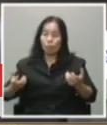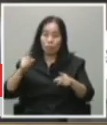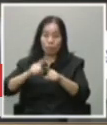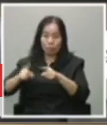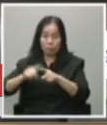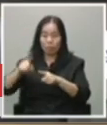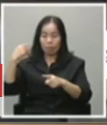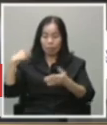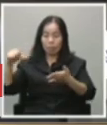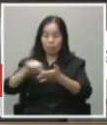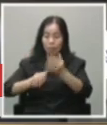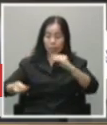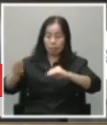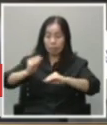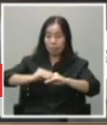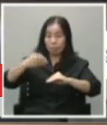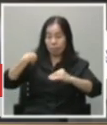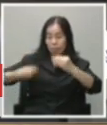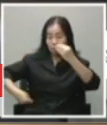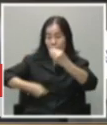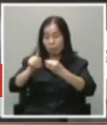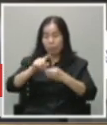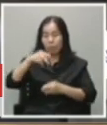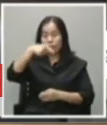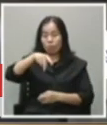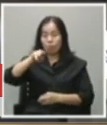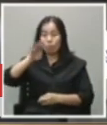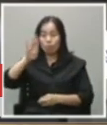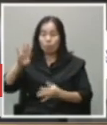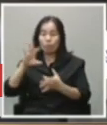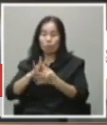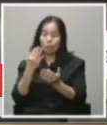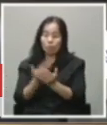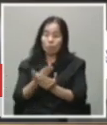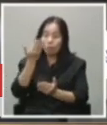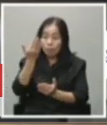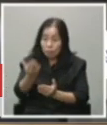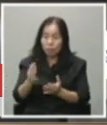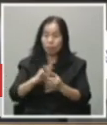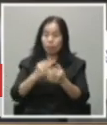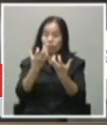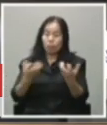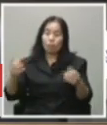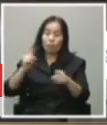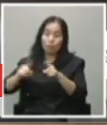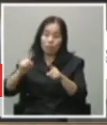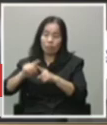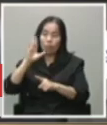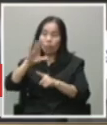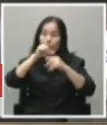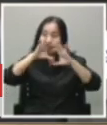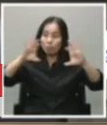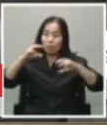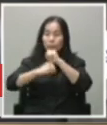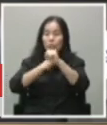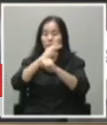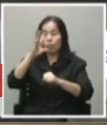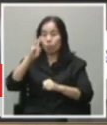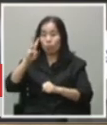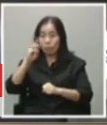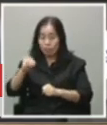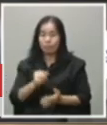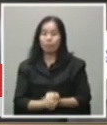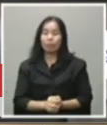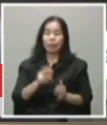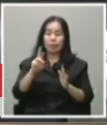ติมและพ.ร.บ.จัดซื้อจัดจ้างคณะกรรมการบริหารพัสดุภาครัฐ2560ระเบียบกระทรวงการคลังว่าด้วย